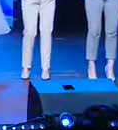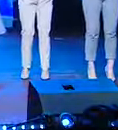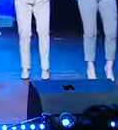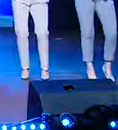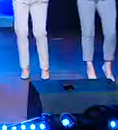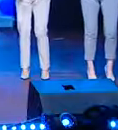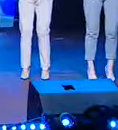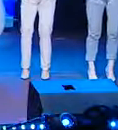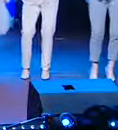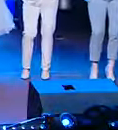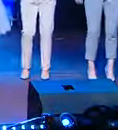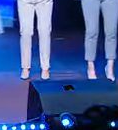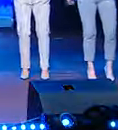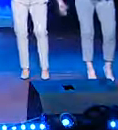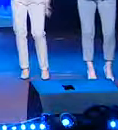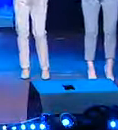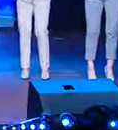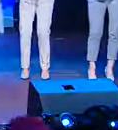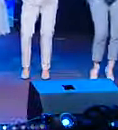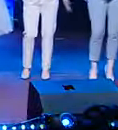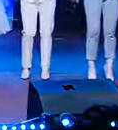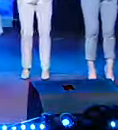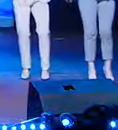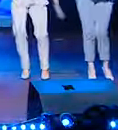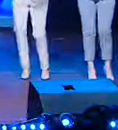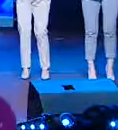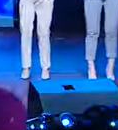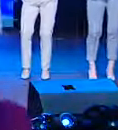co znaczy szczęśliwym być